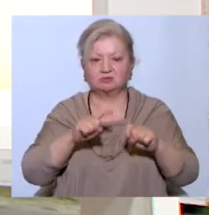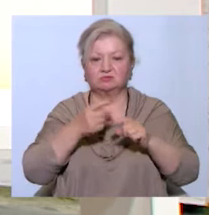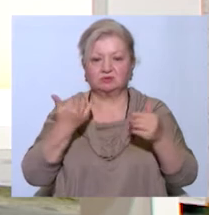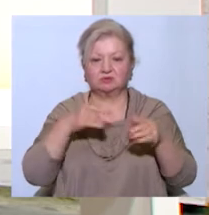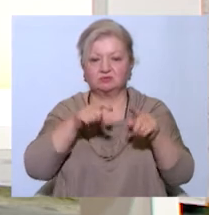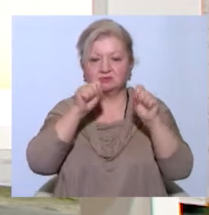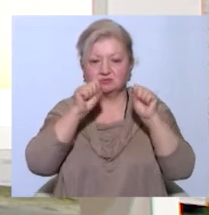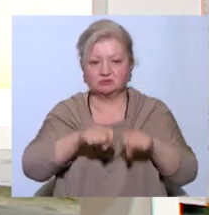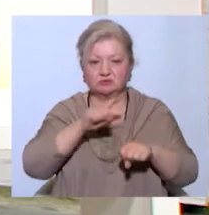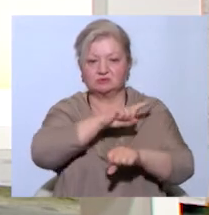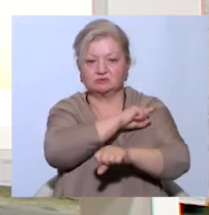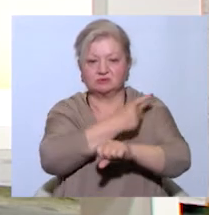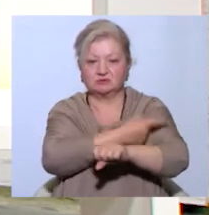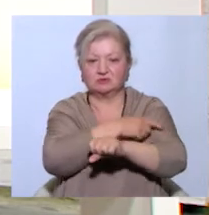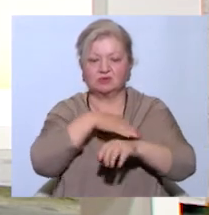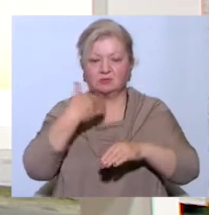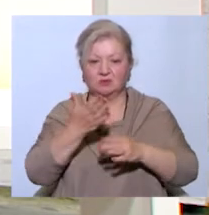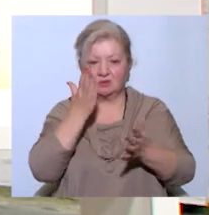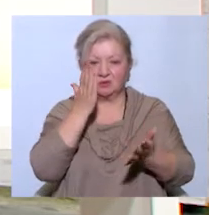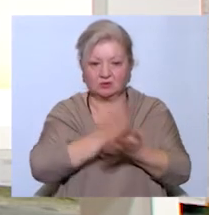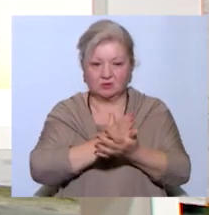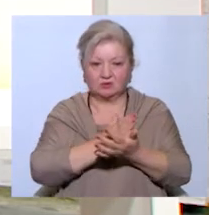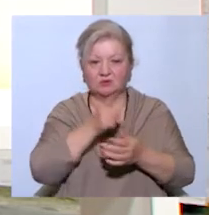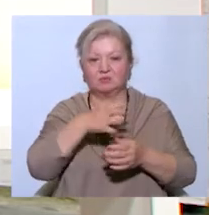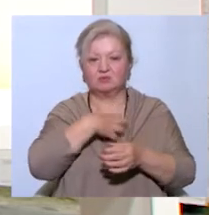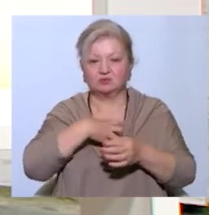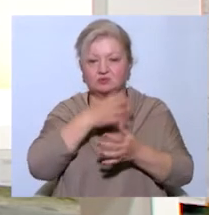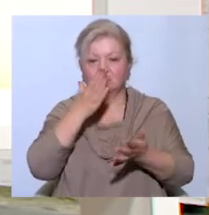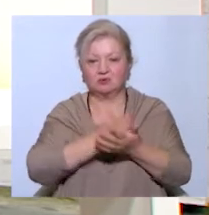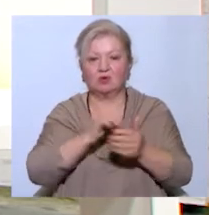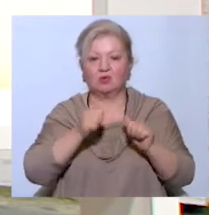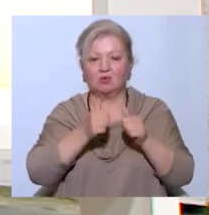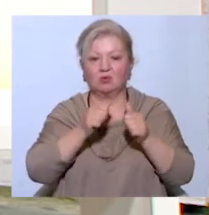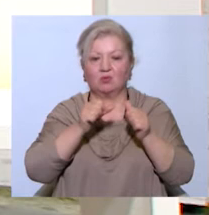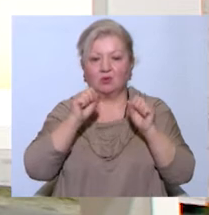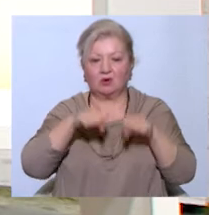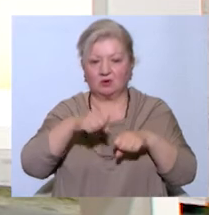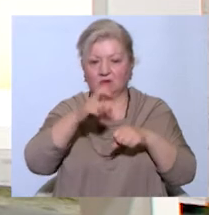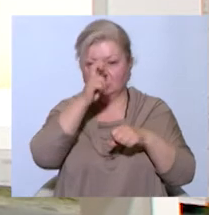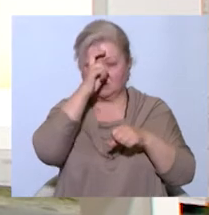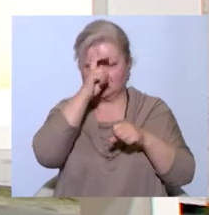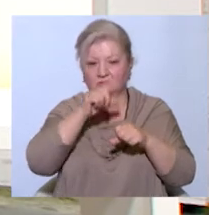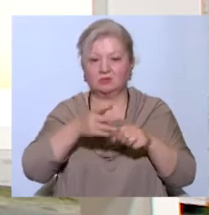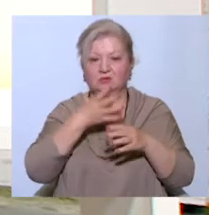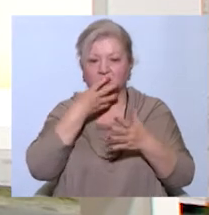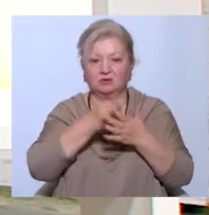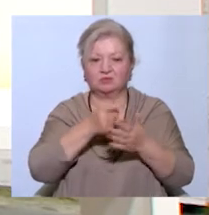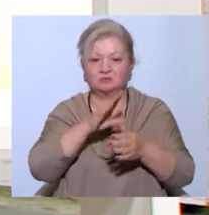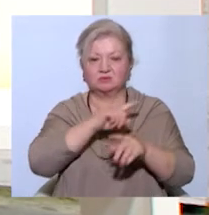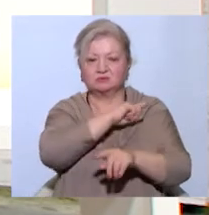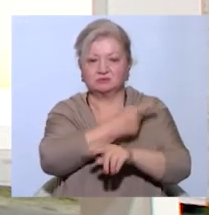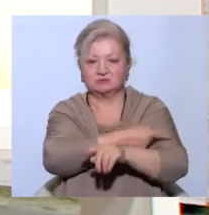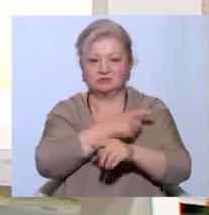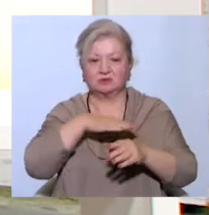ეს გახლავთ ძლიერი მხარე ქვეყნისათვის და აქ უკვე მნიშვნელოვანია, თუ როგორ ახერხებს ქვეყანა და როგორ იყენებს სწორედ აი ამ ძლიერ მხარეს